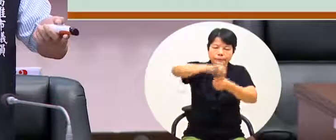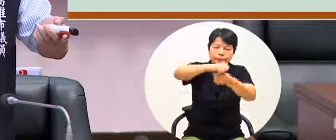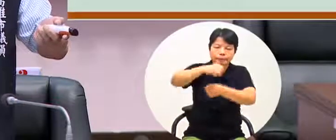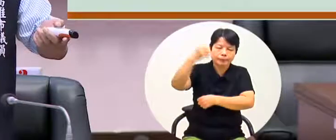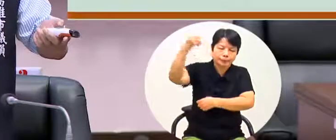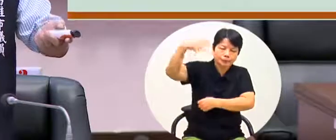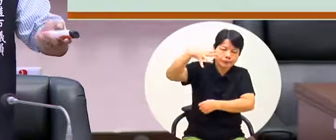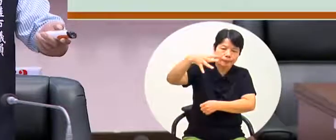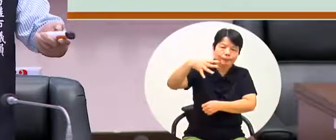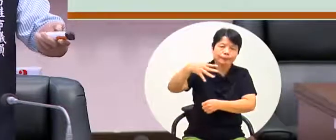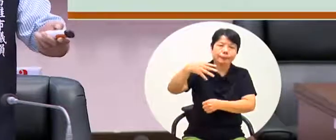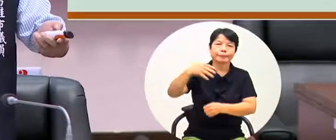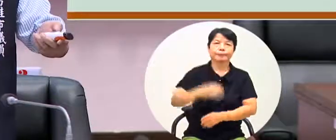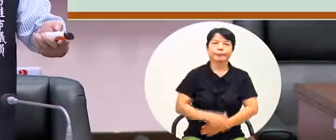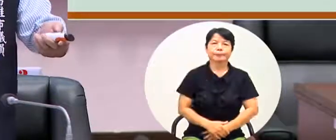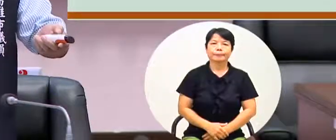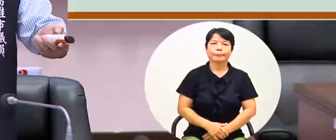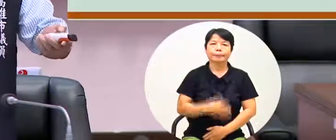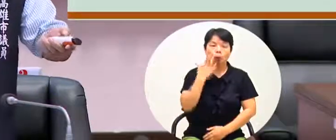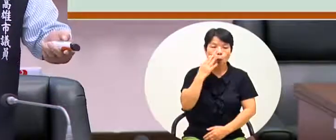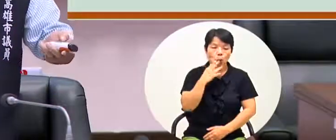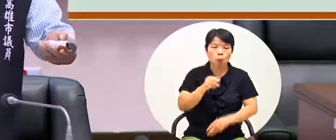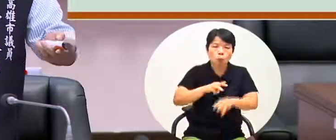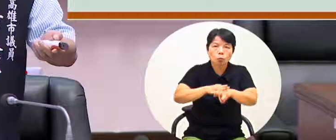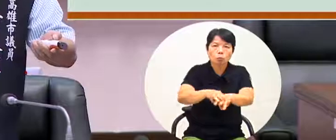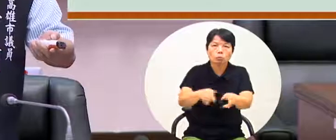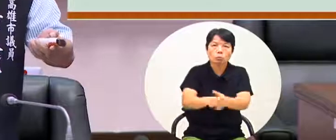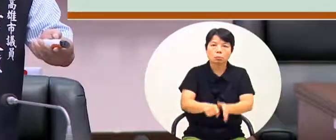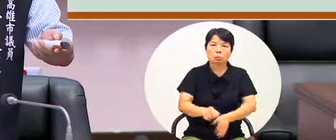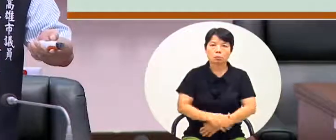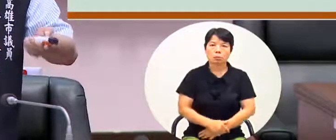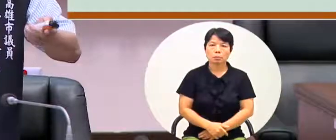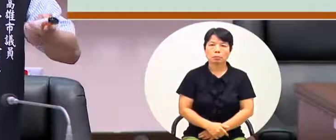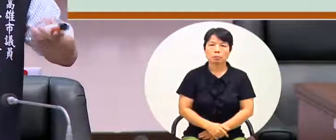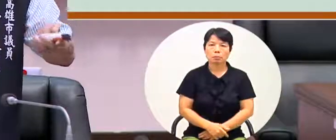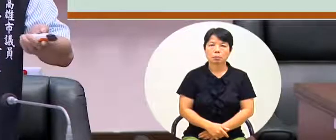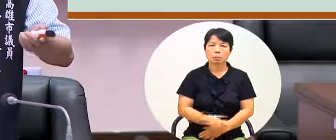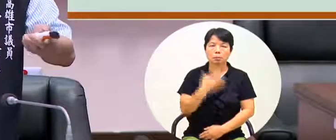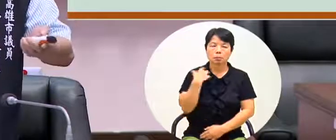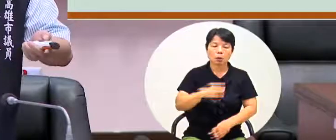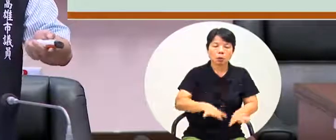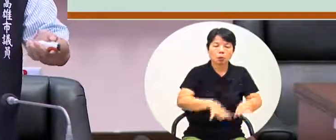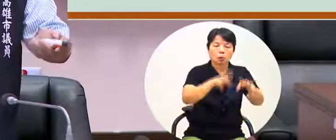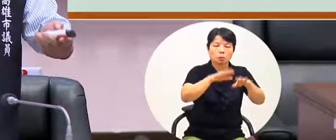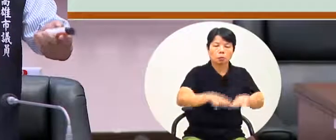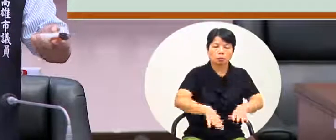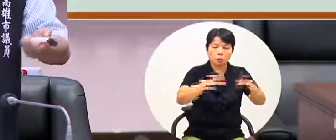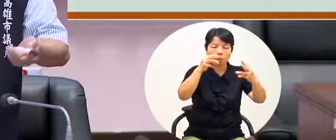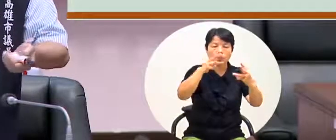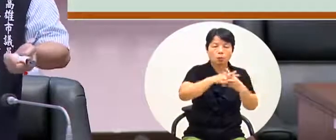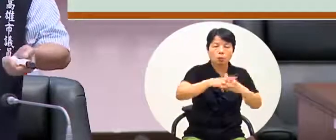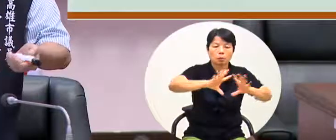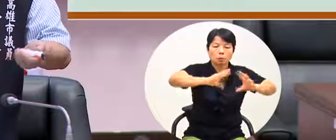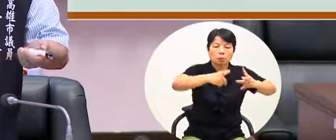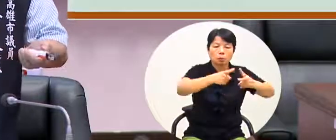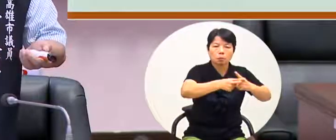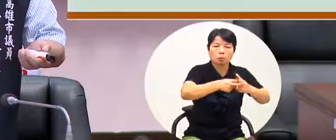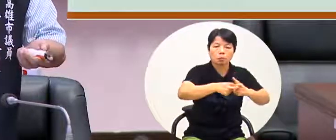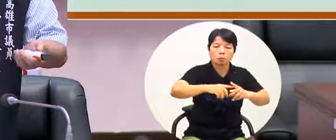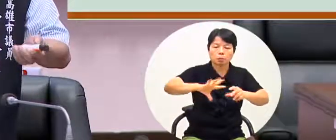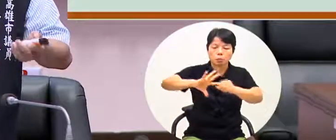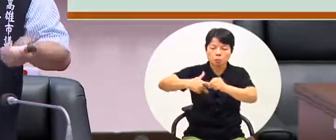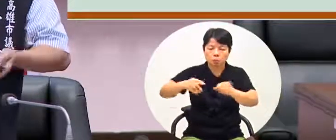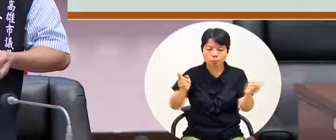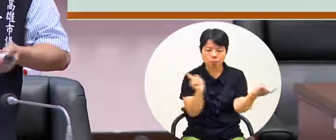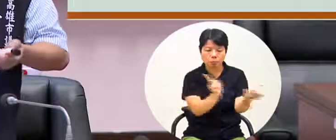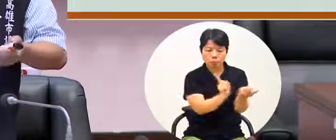出来拄啊好，伫这个雕寮国小在对面吼，雕寮国小国中在对面，安尼暗时啊真济人，